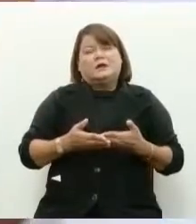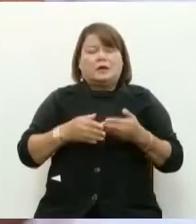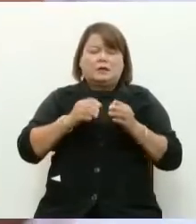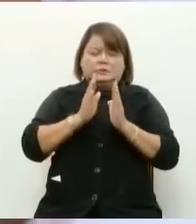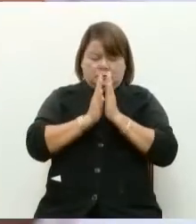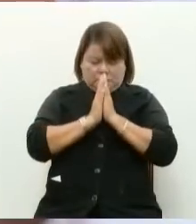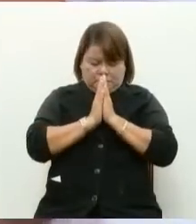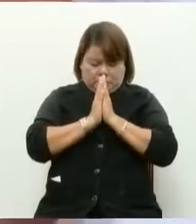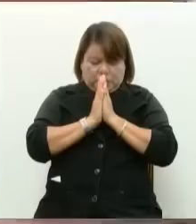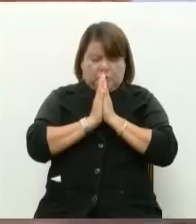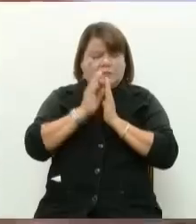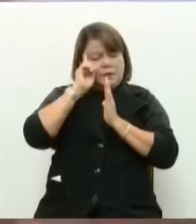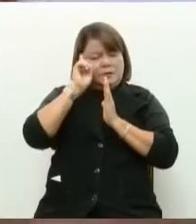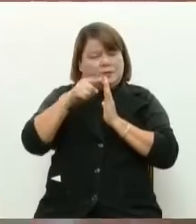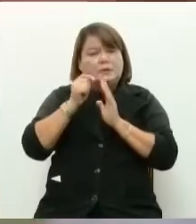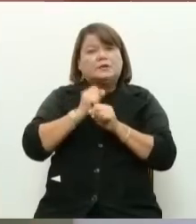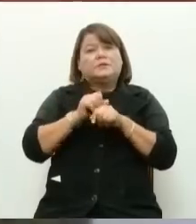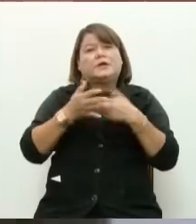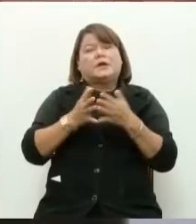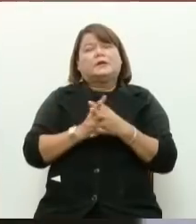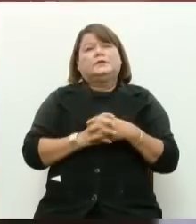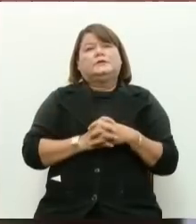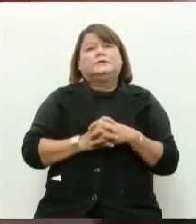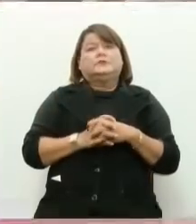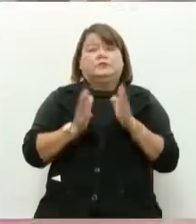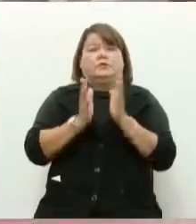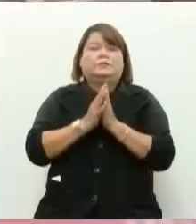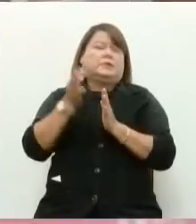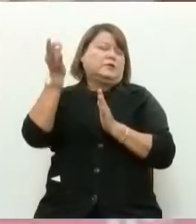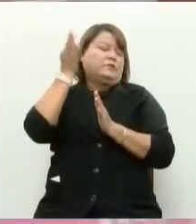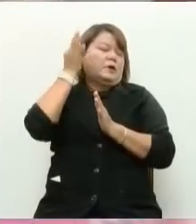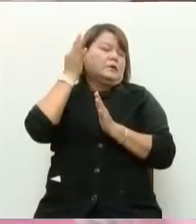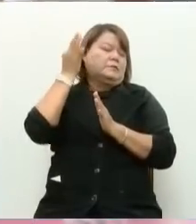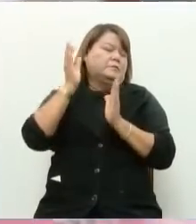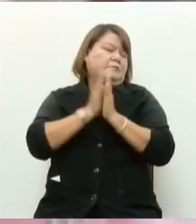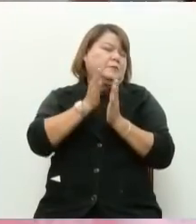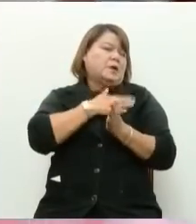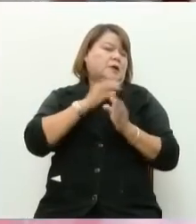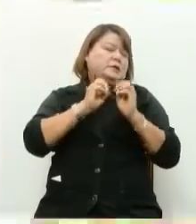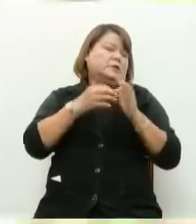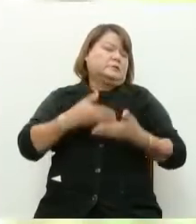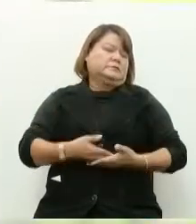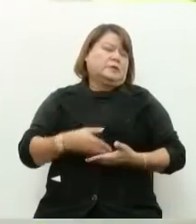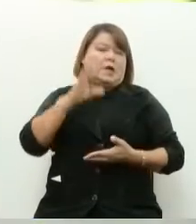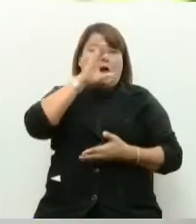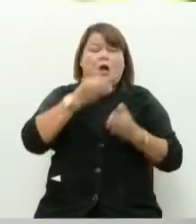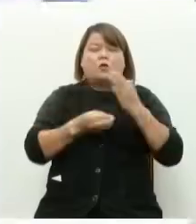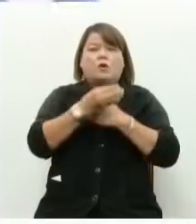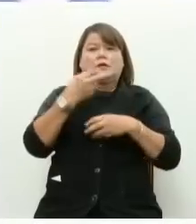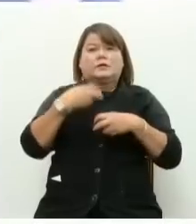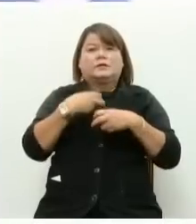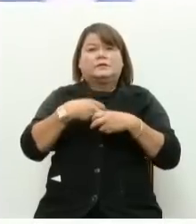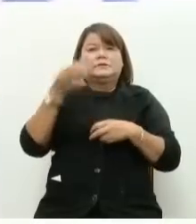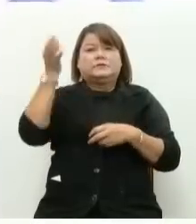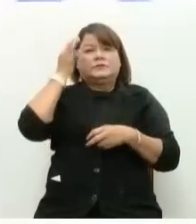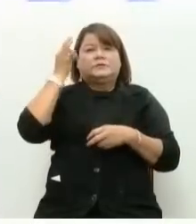ต์สวดไม่เป็นคนละวัดคนละทำนองรวมถึงการฟังเทศซึ่งเราก็หาโอกาสได้ยากมากที่จะไปฟัง